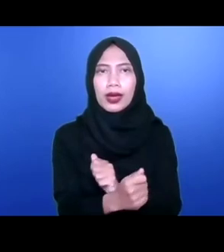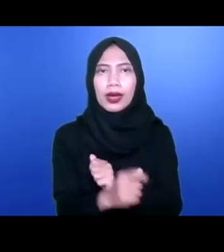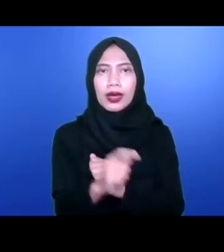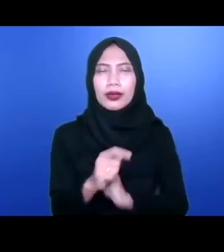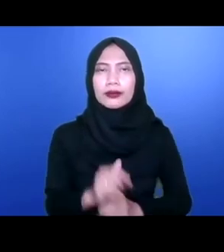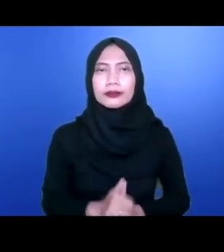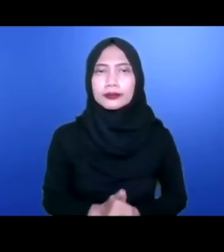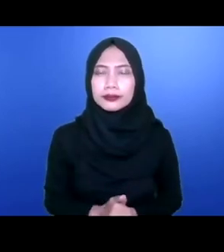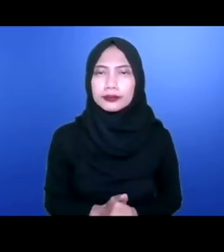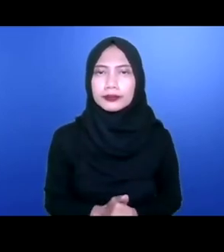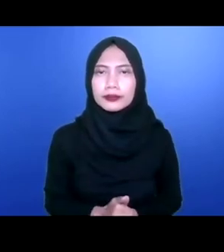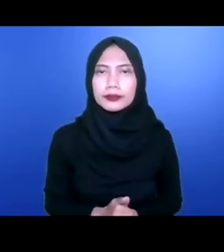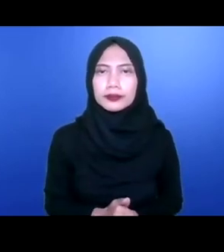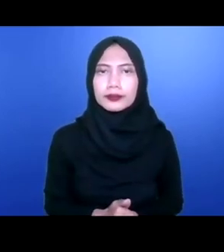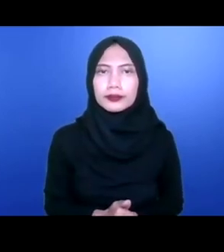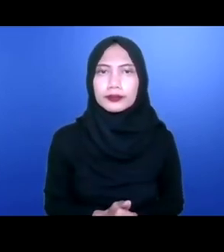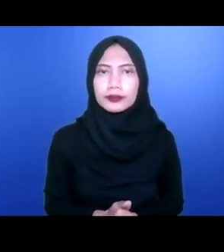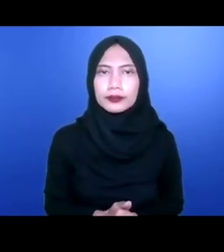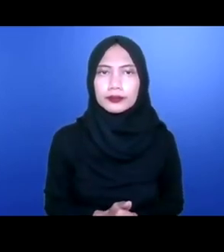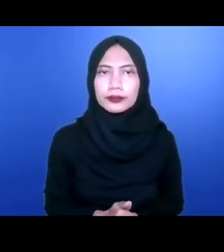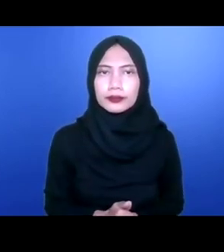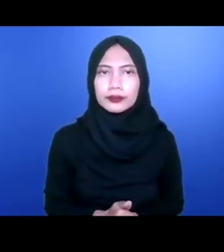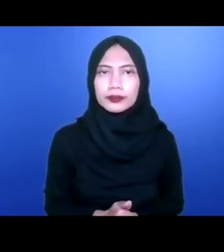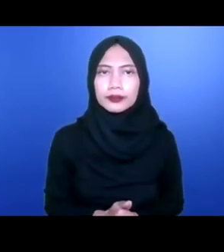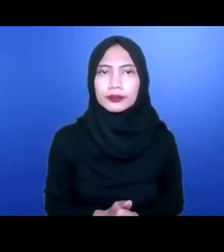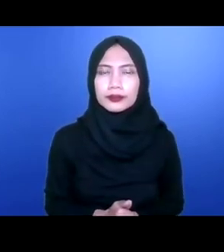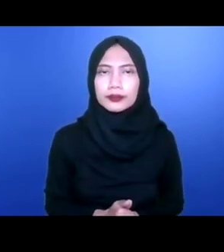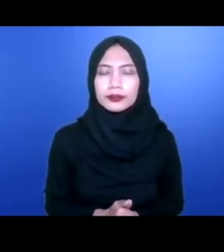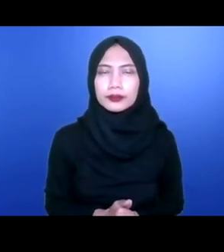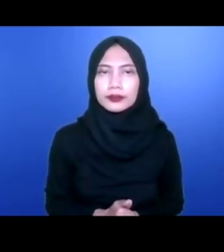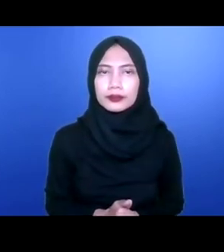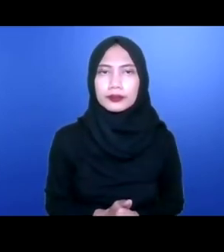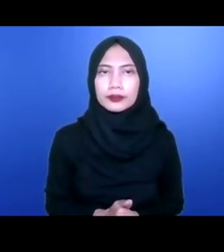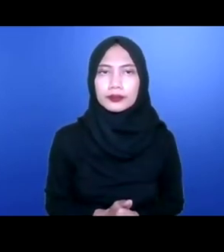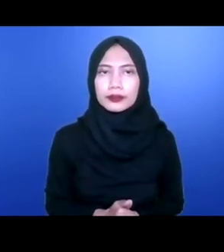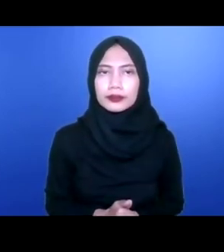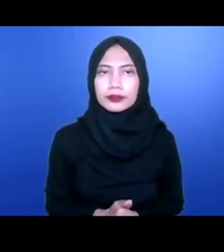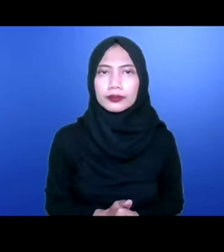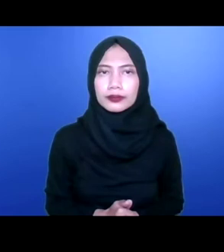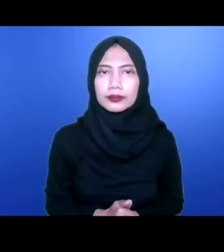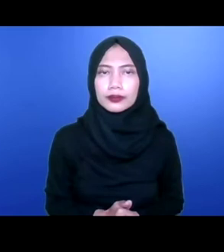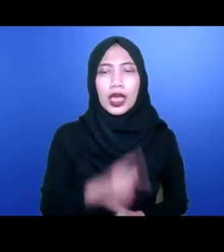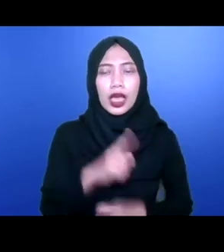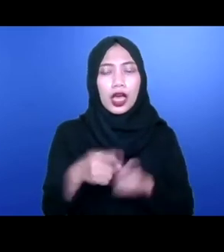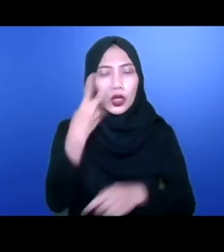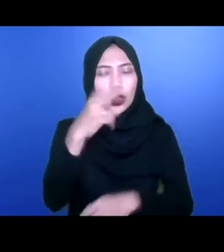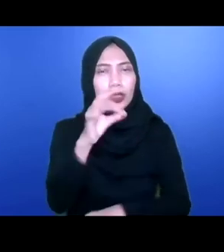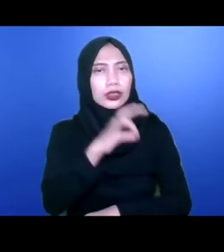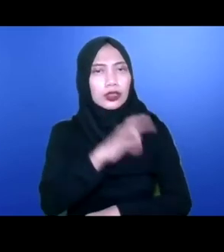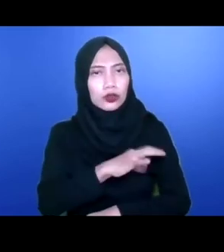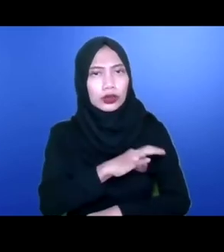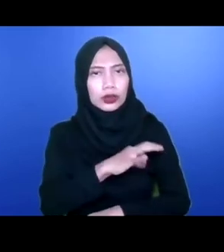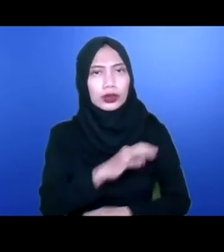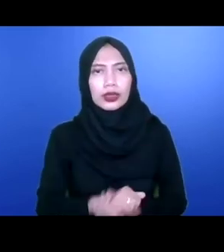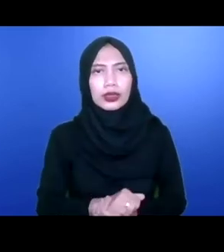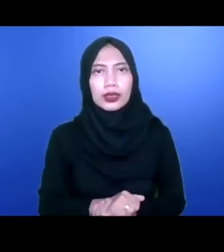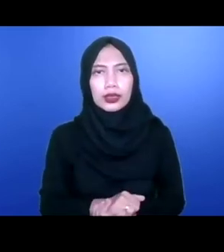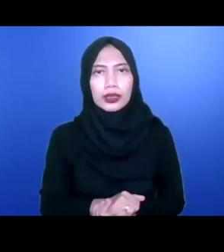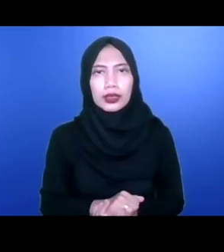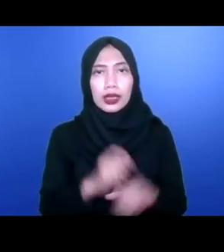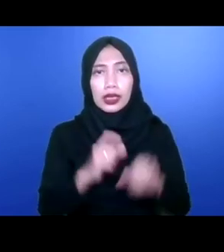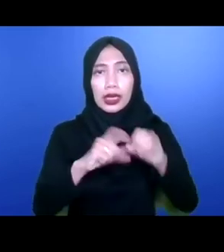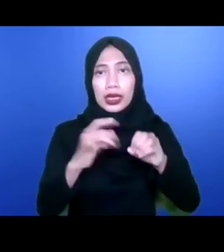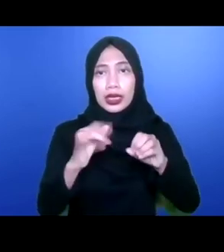lagi sebelum kita agak mudah masuk ke quality. Makanya kalau lihat benefit, kita contoh Kris yang kami kembangkan bersama